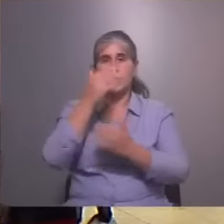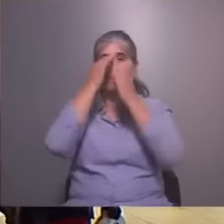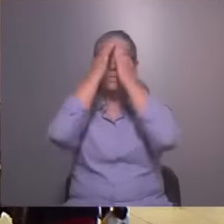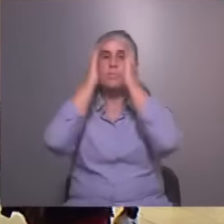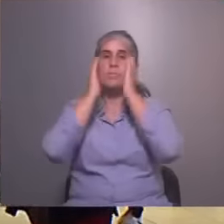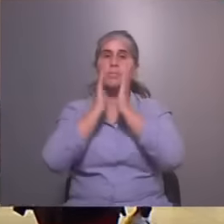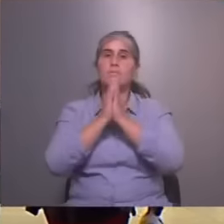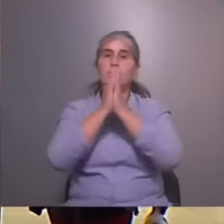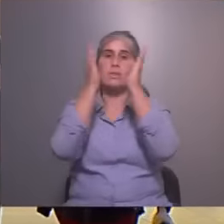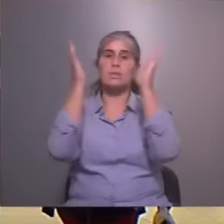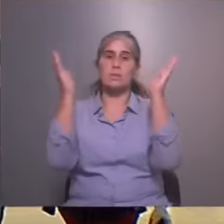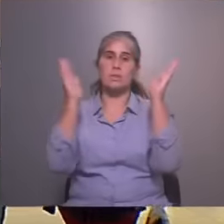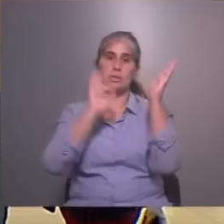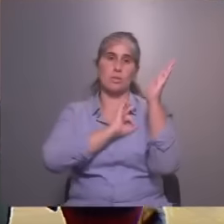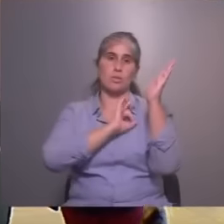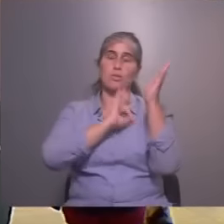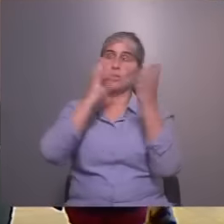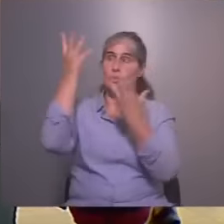grzesznych teraz i w godzinę naszej